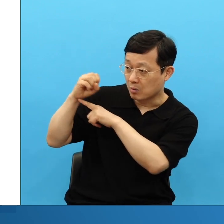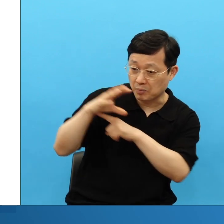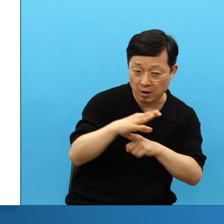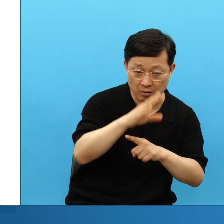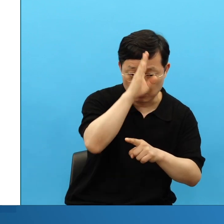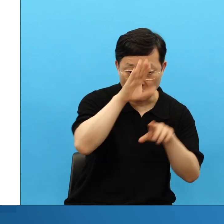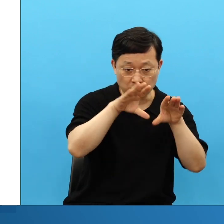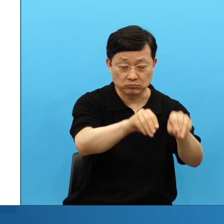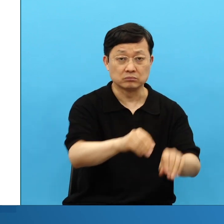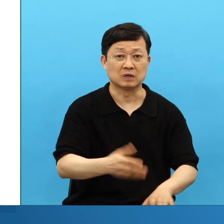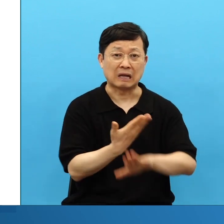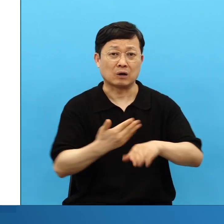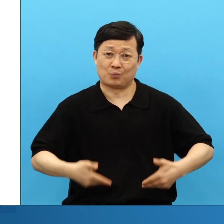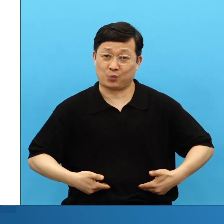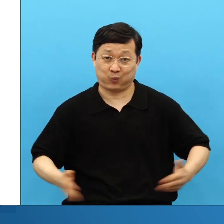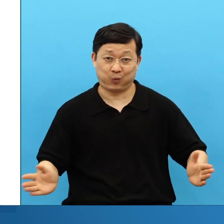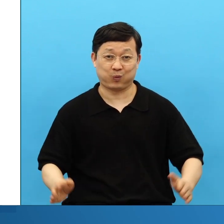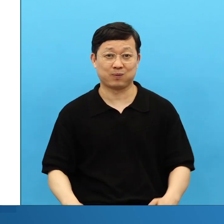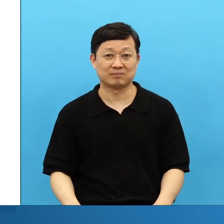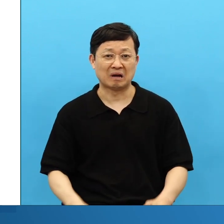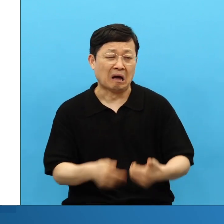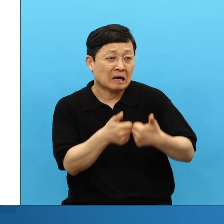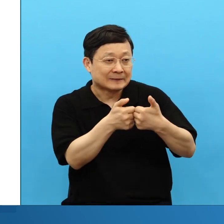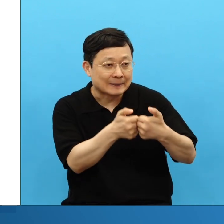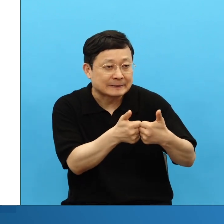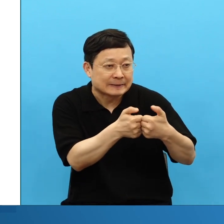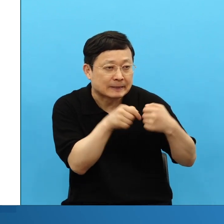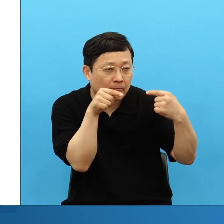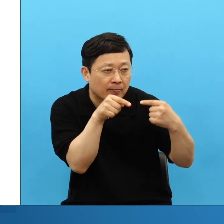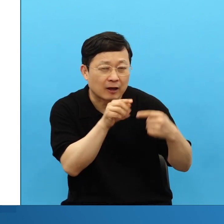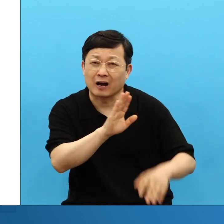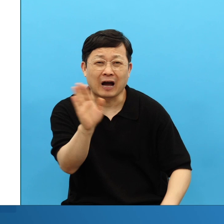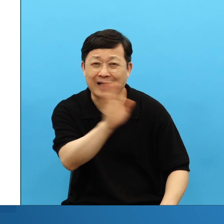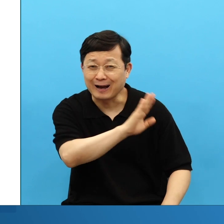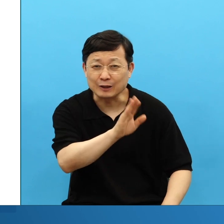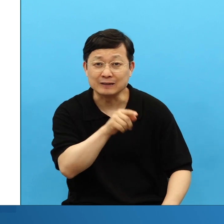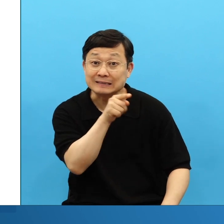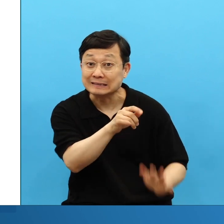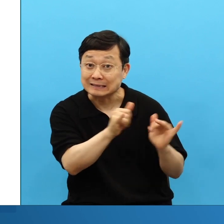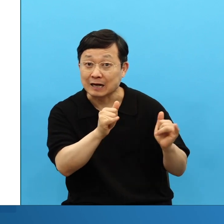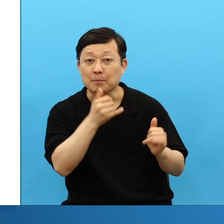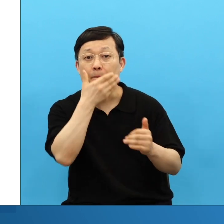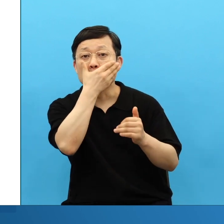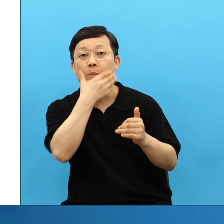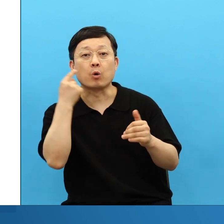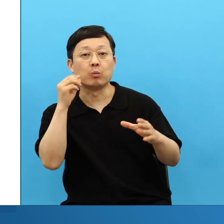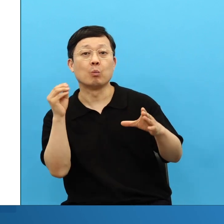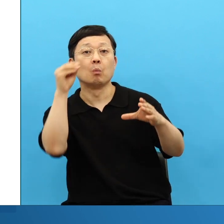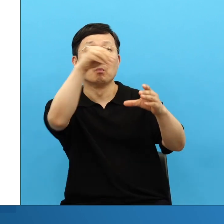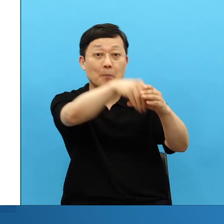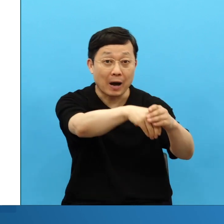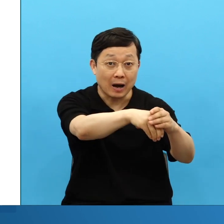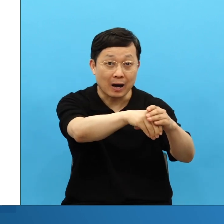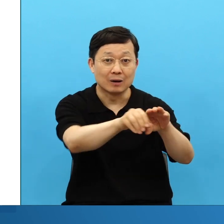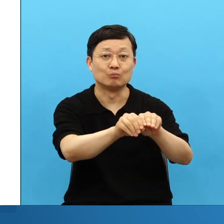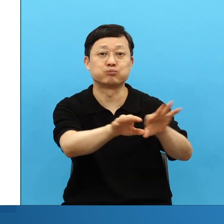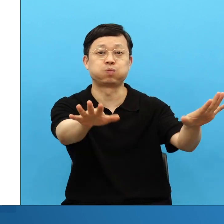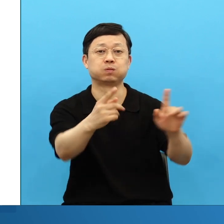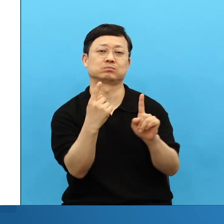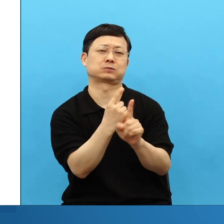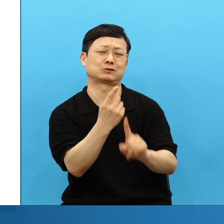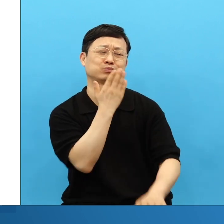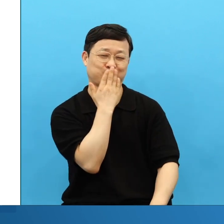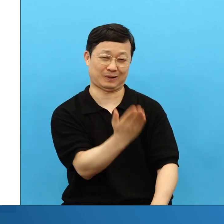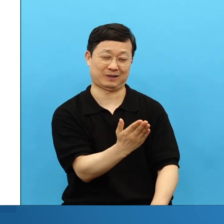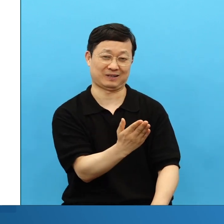게 필요한 게 아니에요. 상담 필요하죠. 그러나 이 사람 속에 말씀이 들어가고 생명이 들어가고 빛이 들어가야